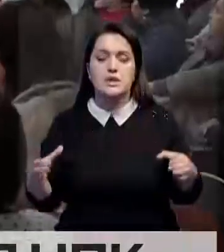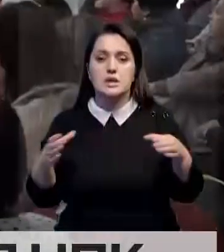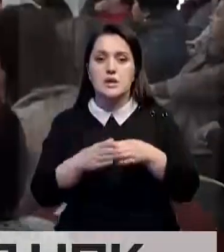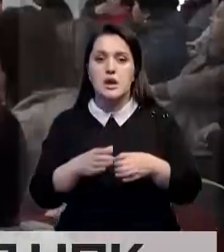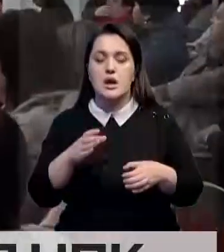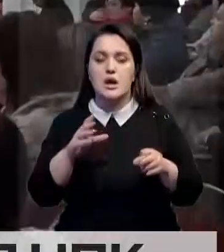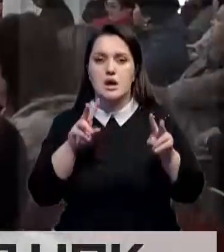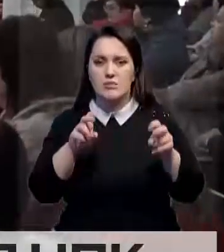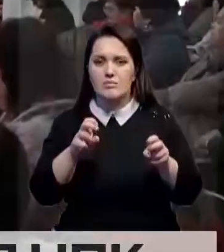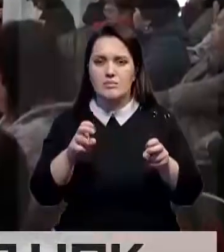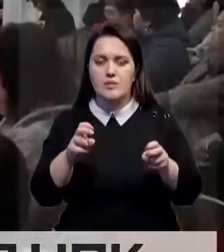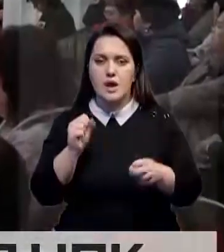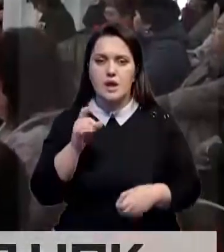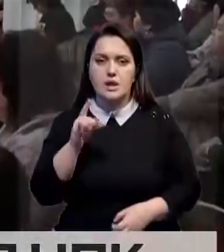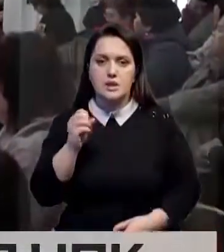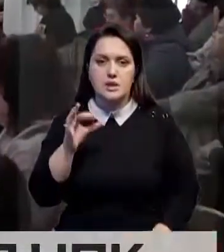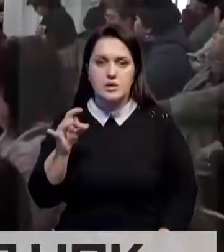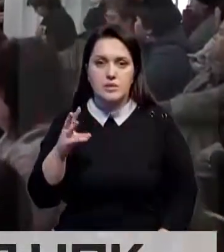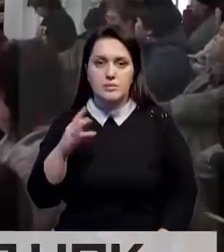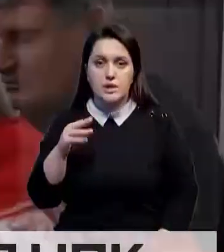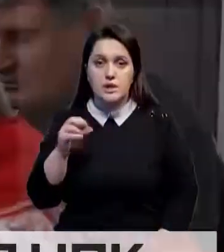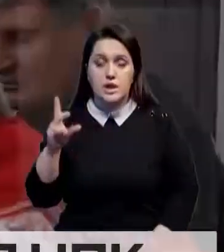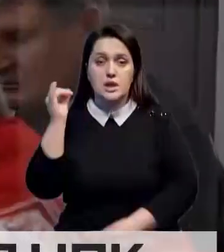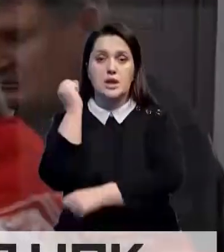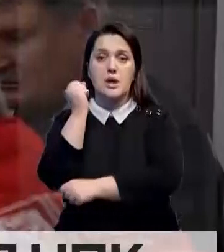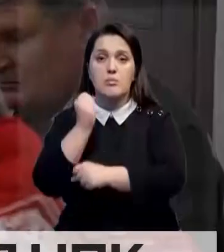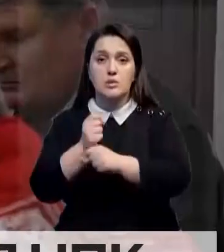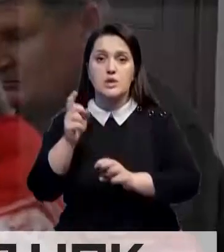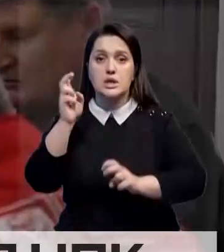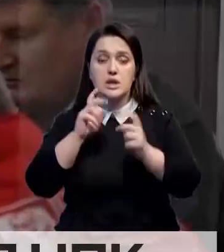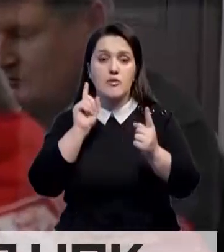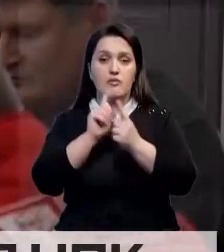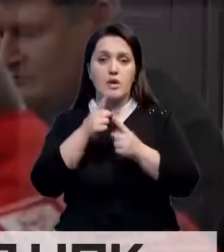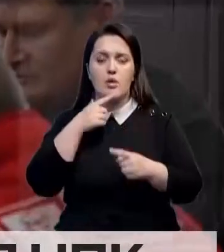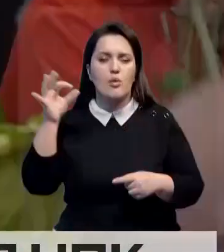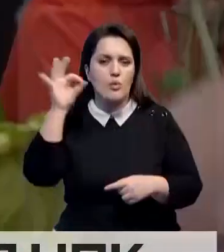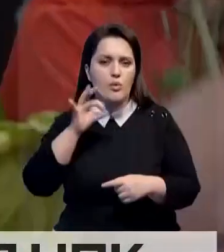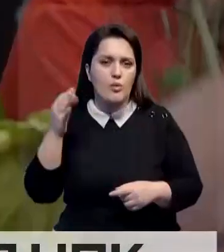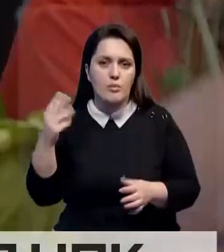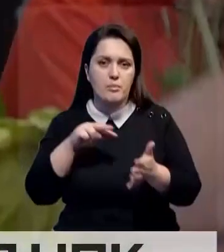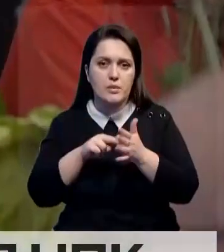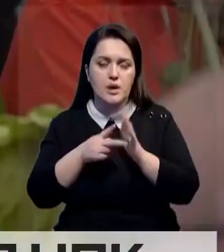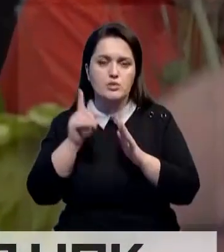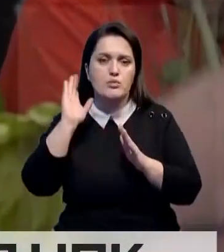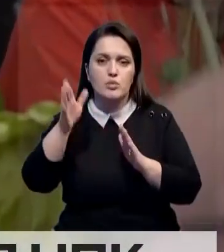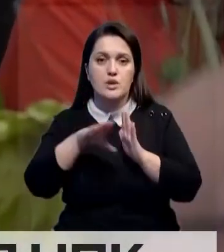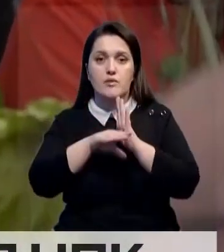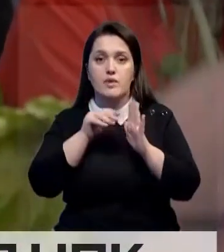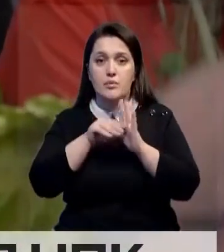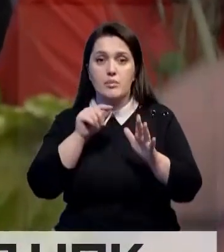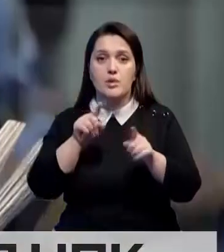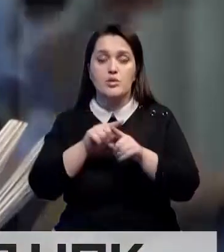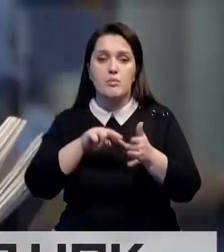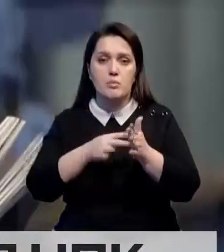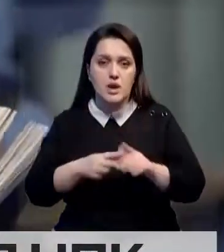где встретился с коллективом ArcelorMittal и рабочими доменного цеха. На встрече говорили о предвыборной программе, а также о планах по